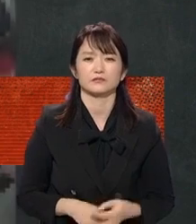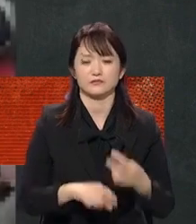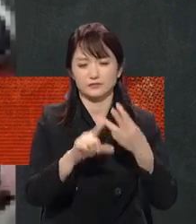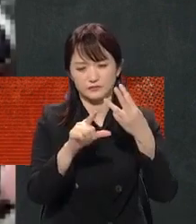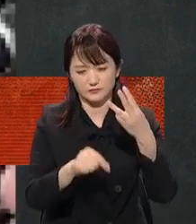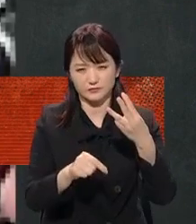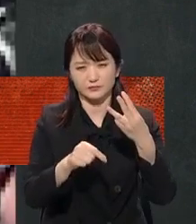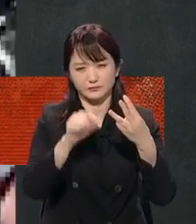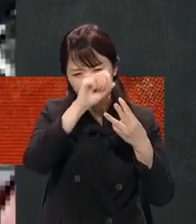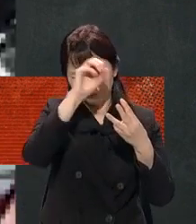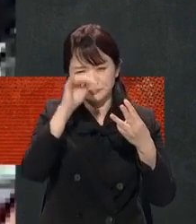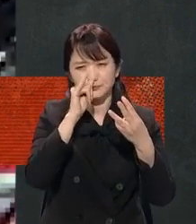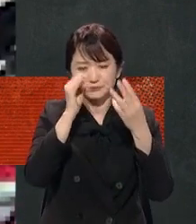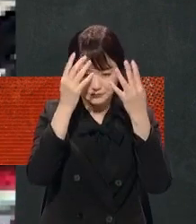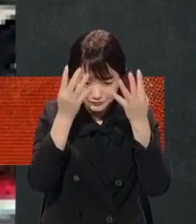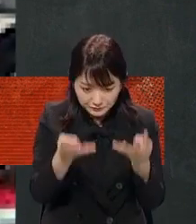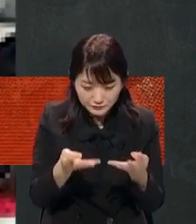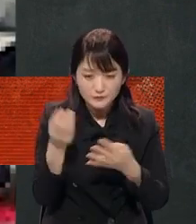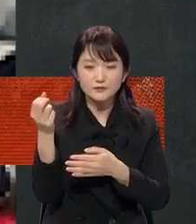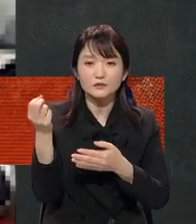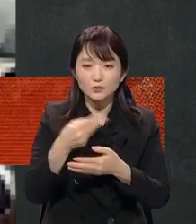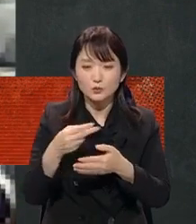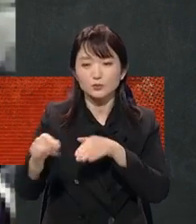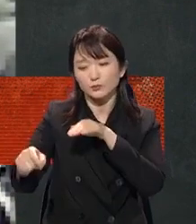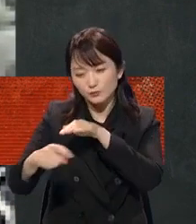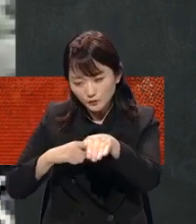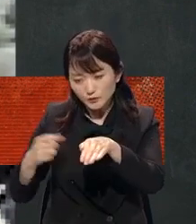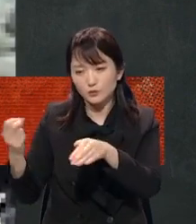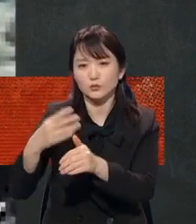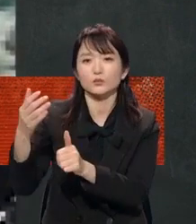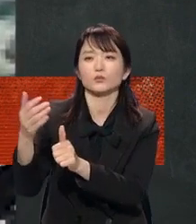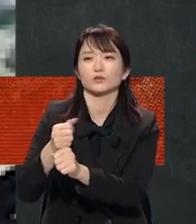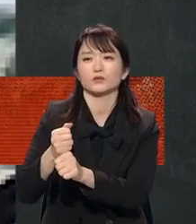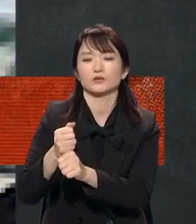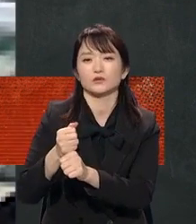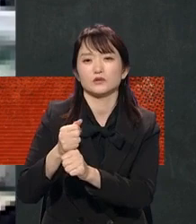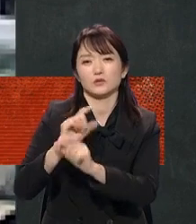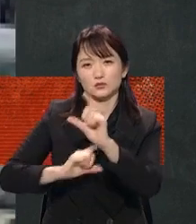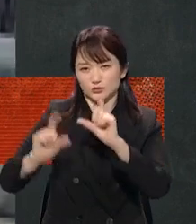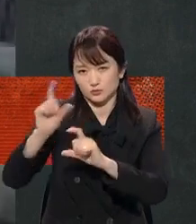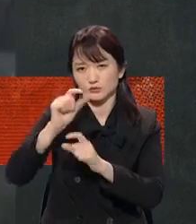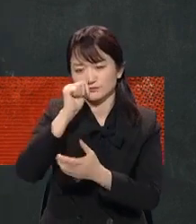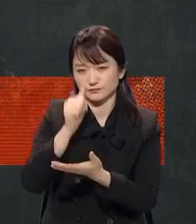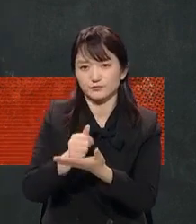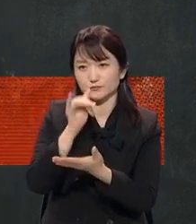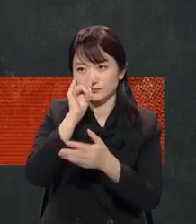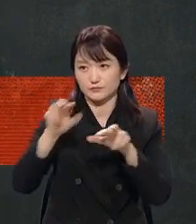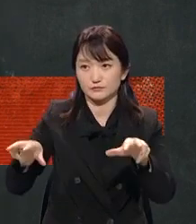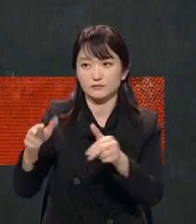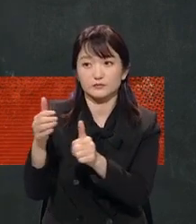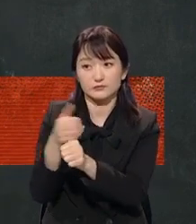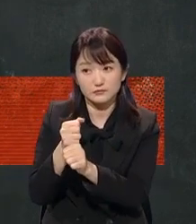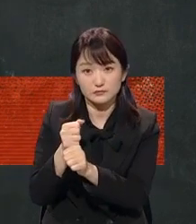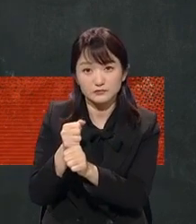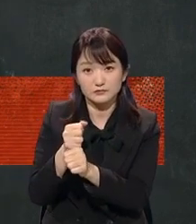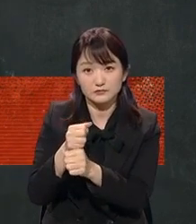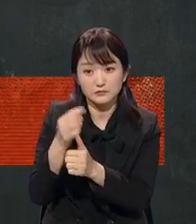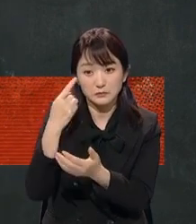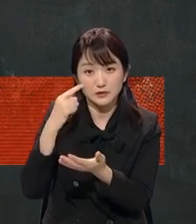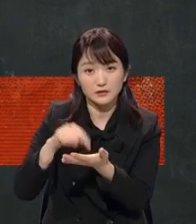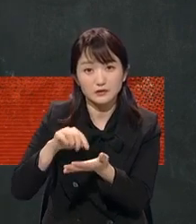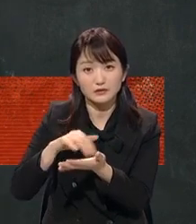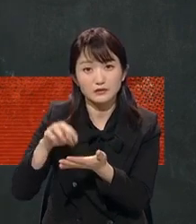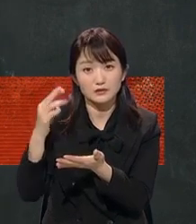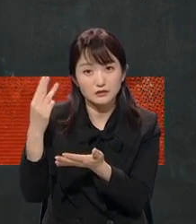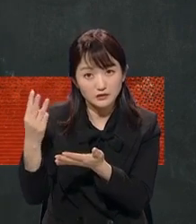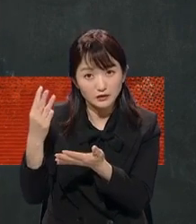출소를 했는데 이번에 다시 절도를 하다가 검거된 상황이고 아마 여죄도 있을 것으로 보고 있어요. 지금 잡힌 거는 3건인데 아마